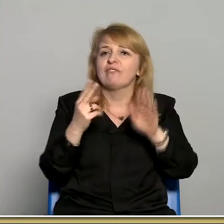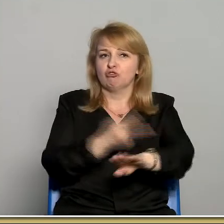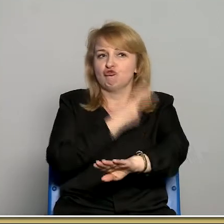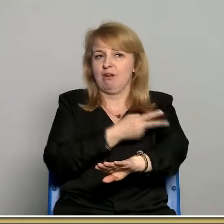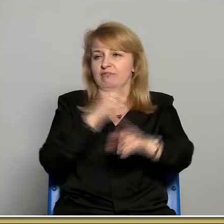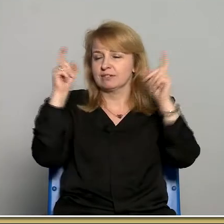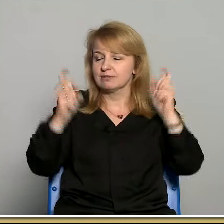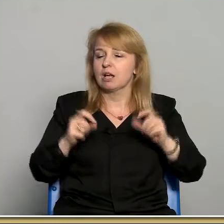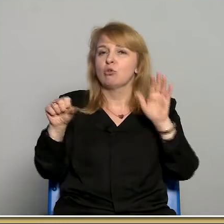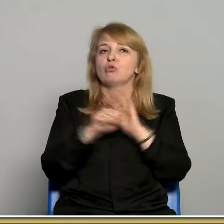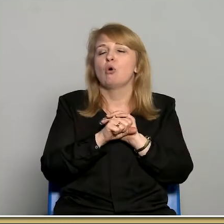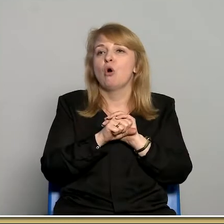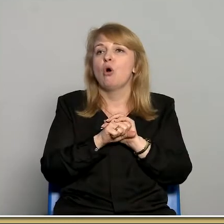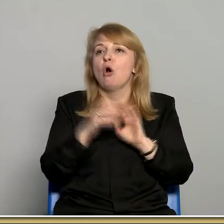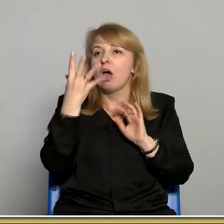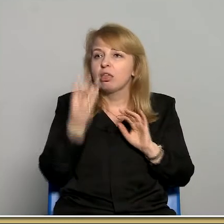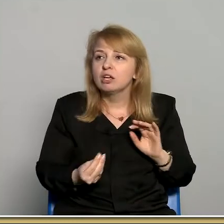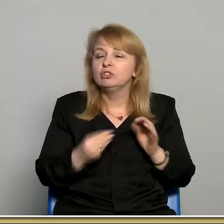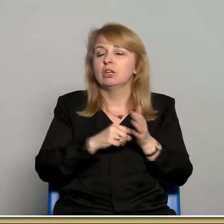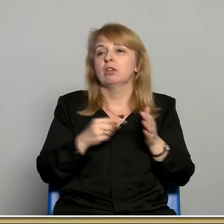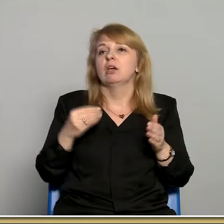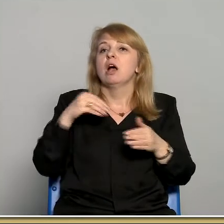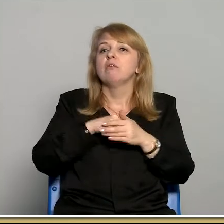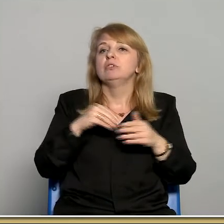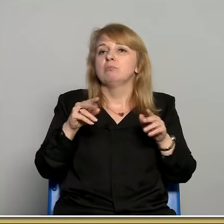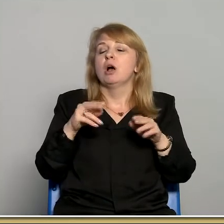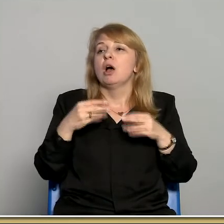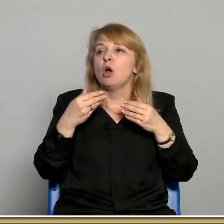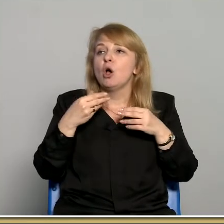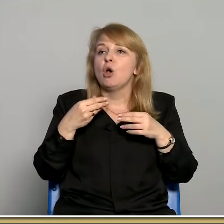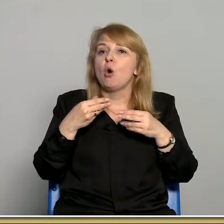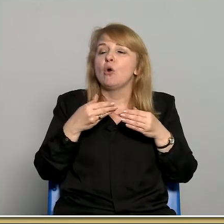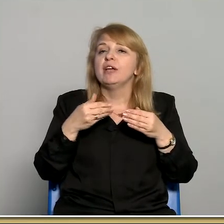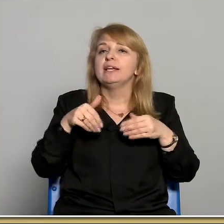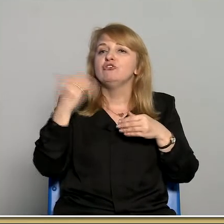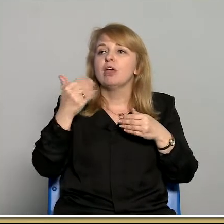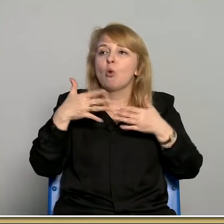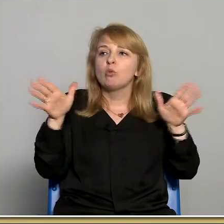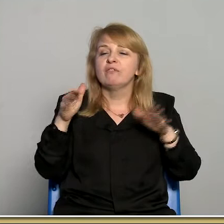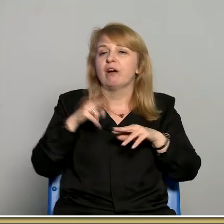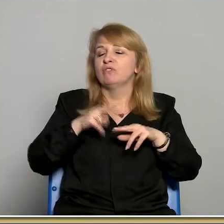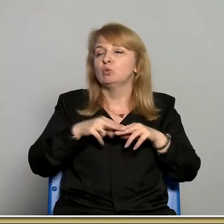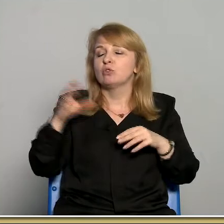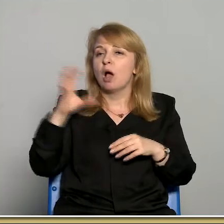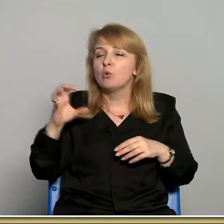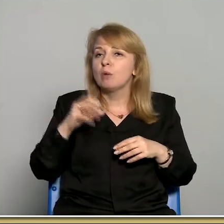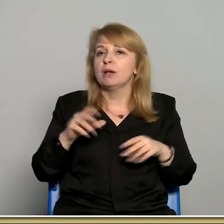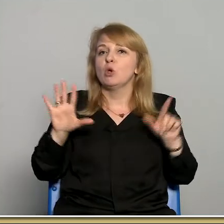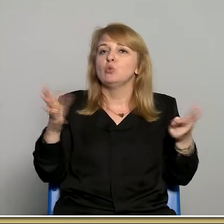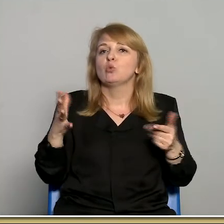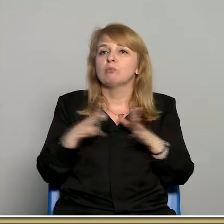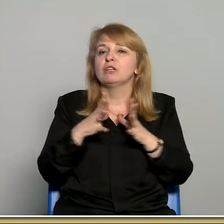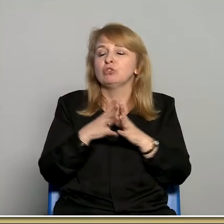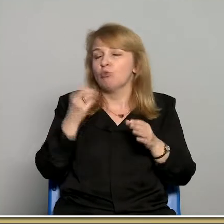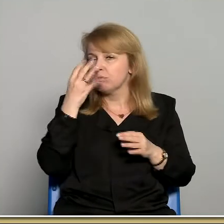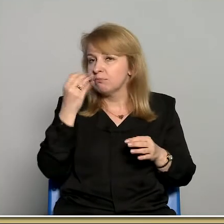do jesieni. Dnie otwarte w fundusze europejskich w dniach 7-10 maja, w których aktywnie z